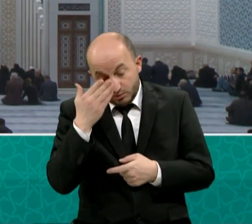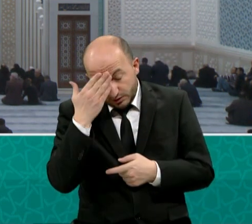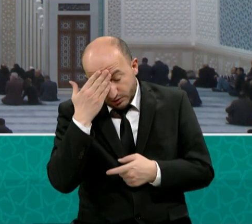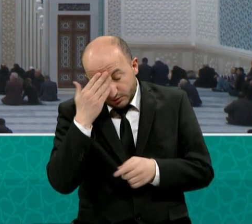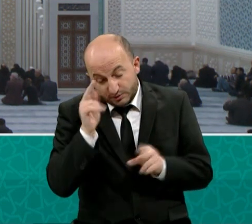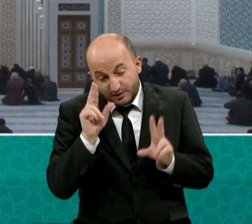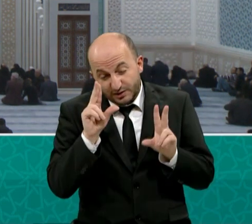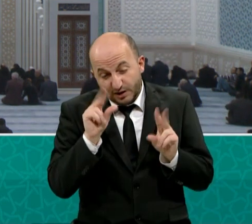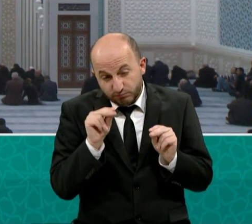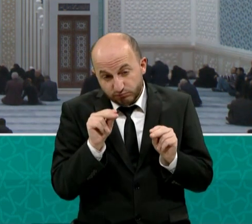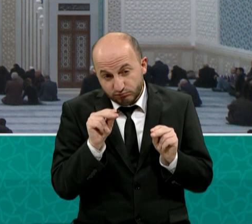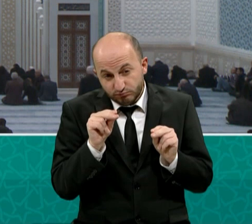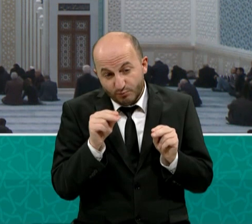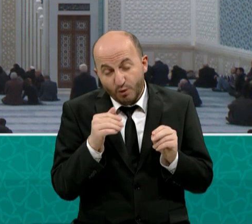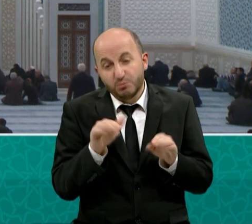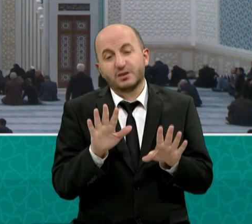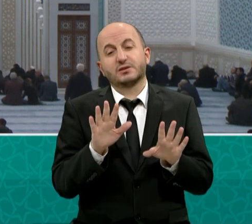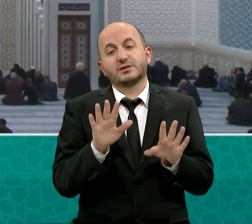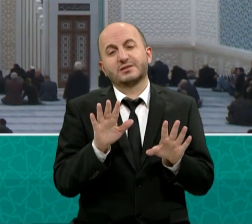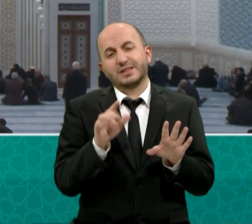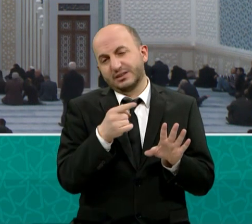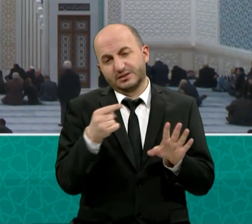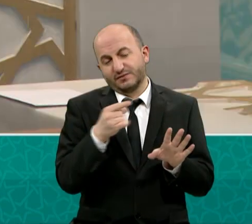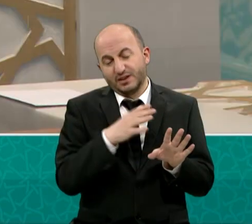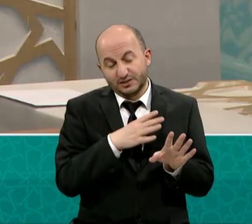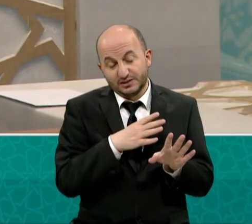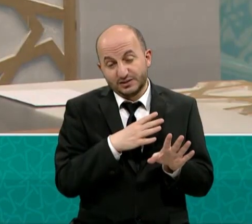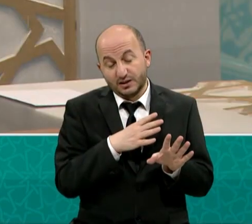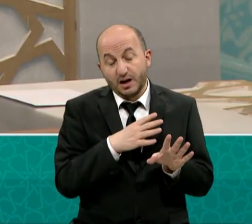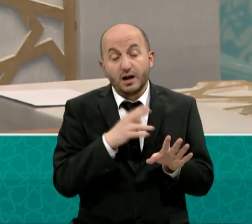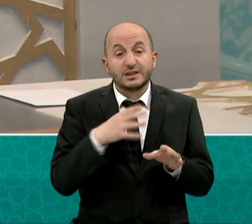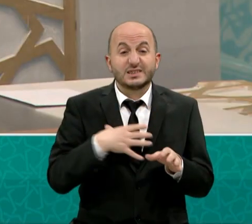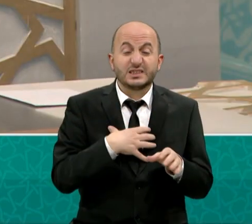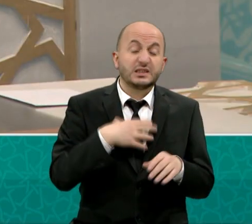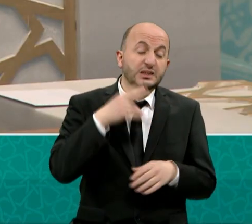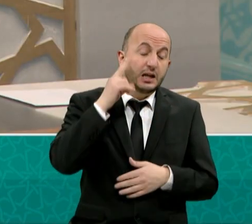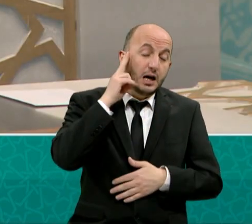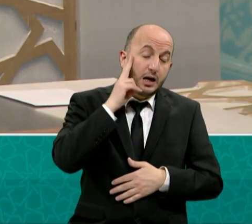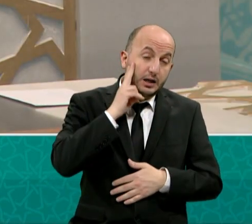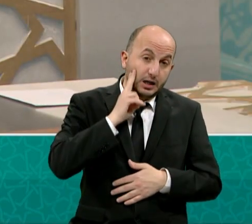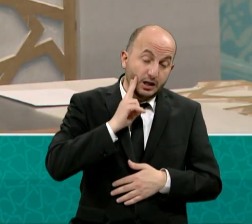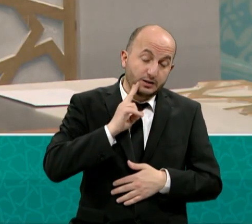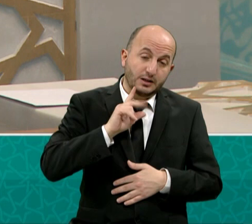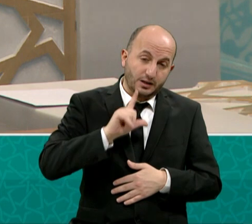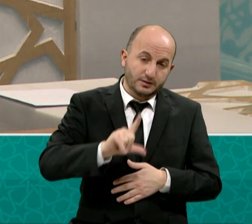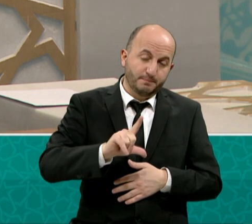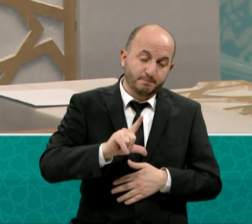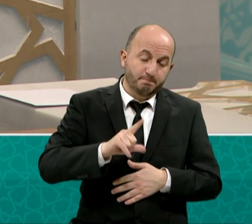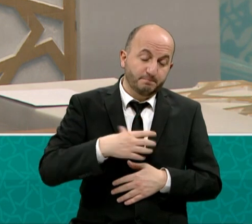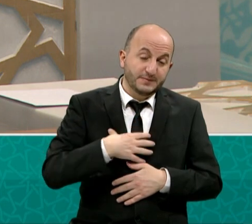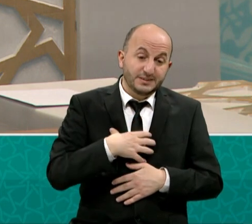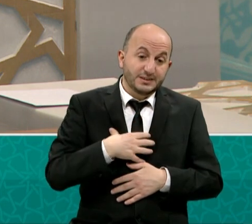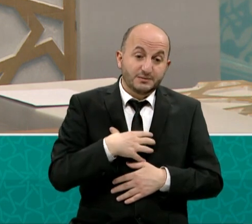olarak tarif etmiş olur muyuz? Yine eksik kalır. Aynı zamanda nedir? Din ahlaktır. Dinin bizi